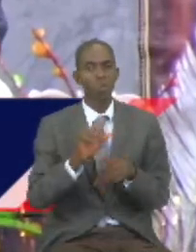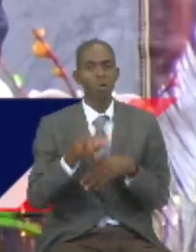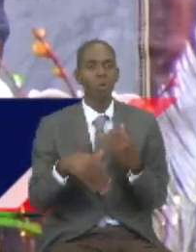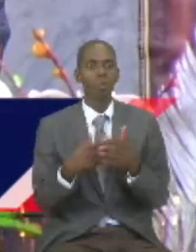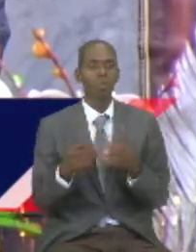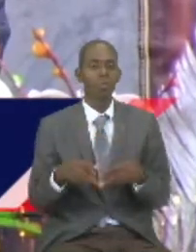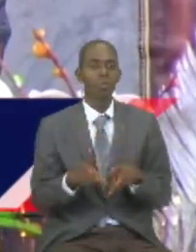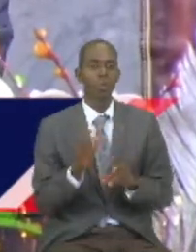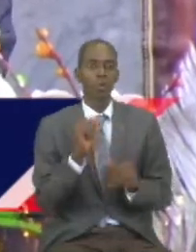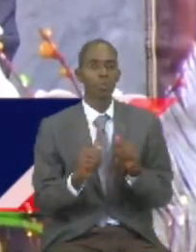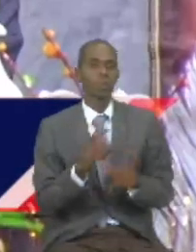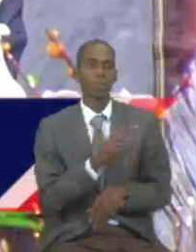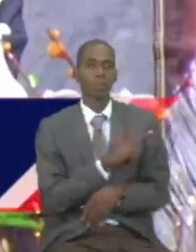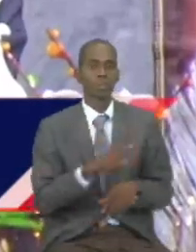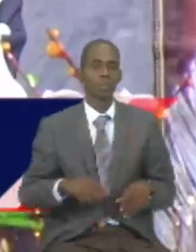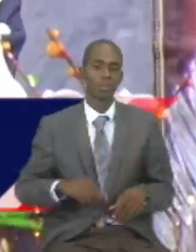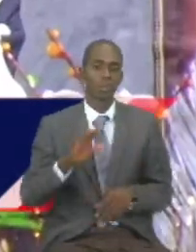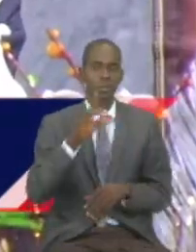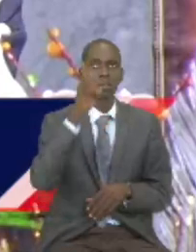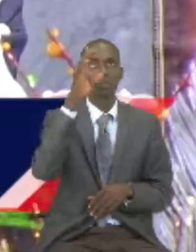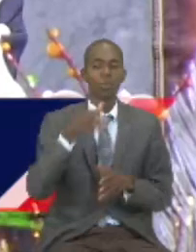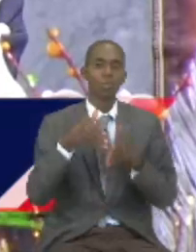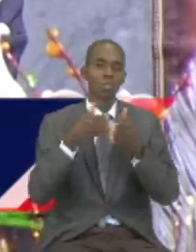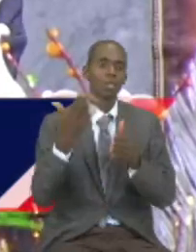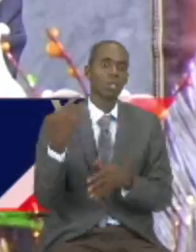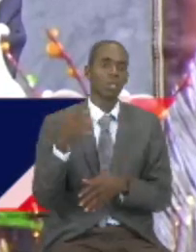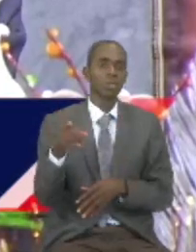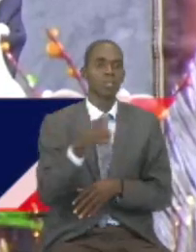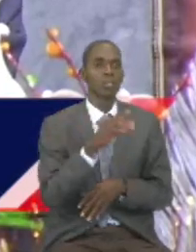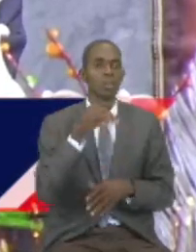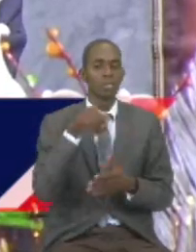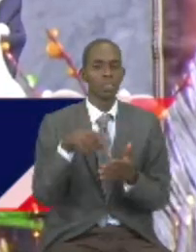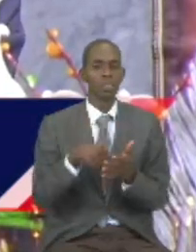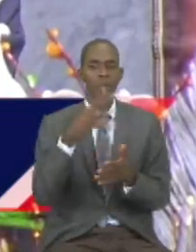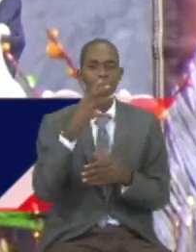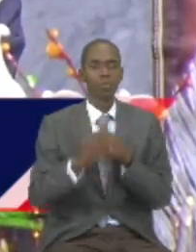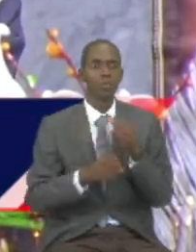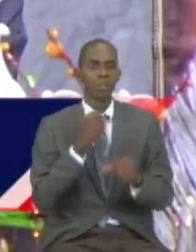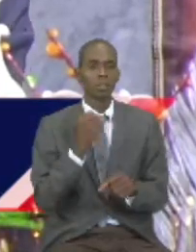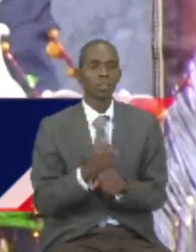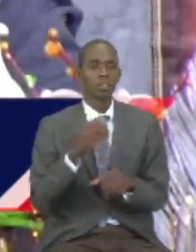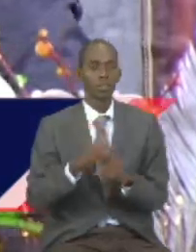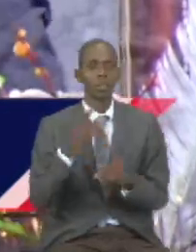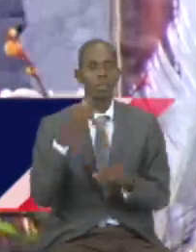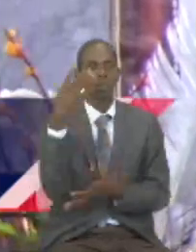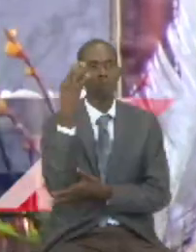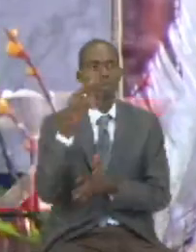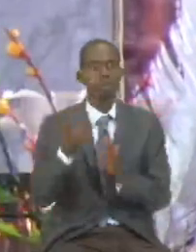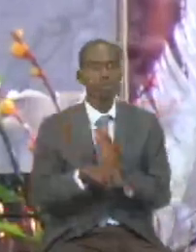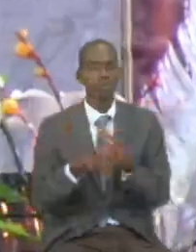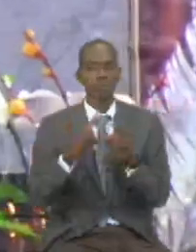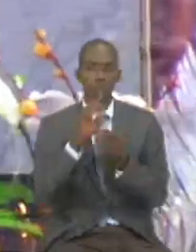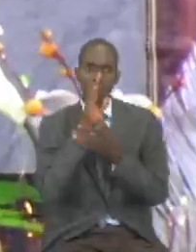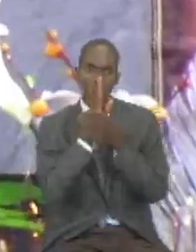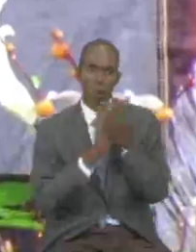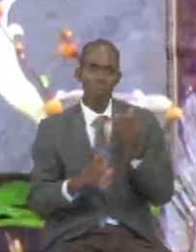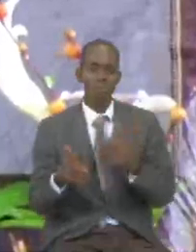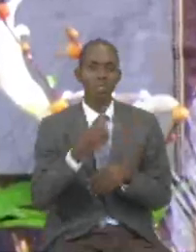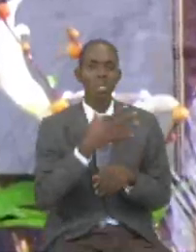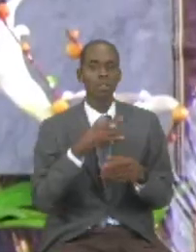que l'Éternel, ton Dieu, t'a fait faire pendant ces 40 années dans le désert, afin de